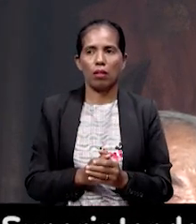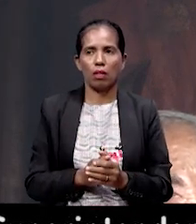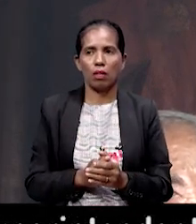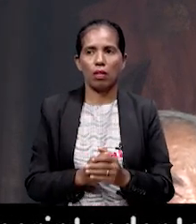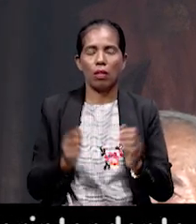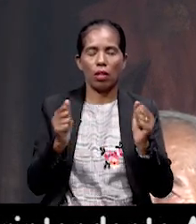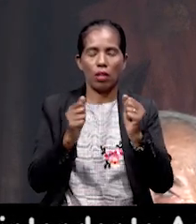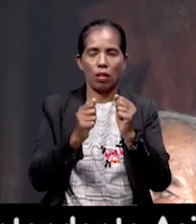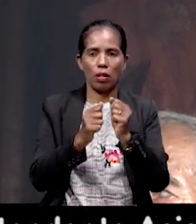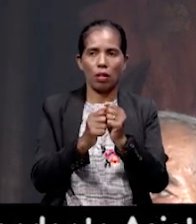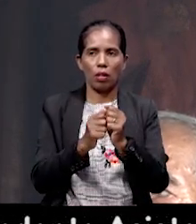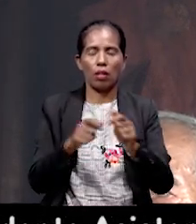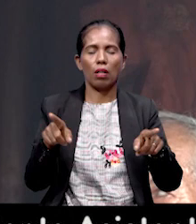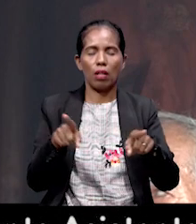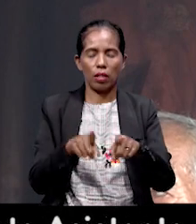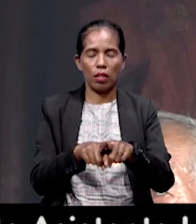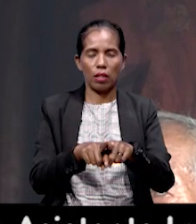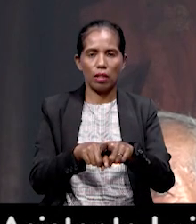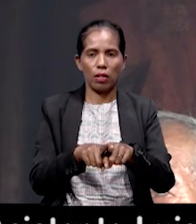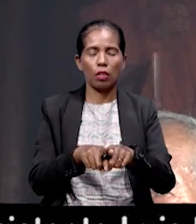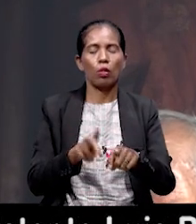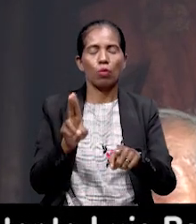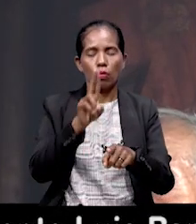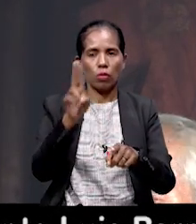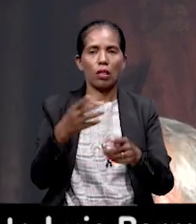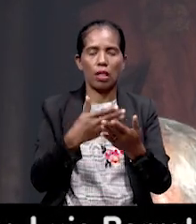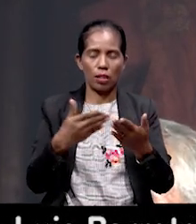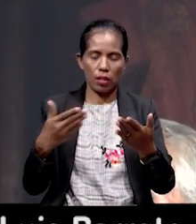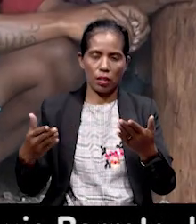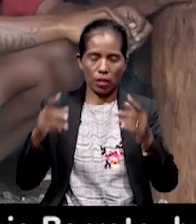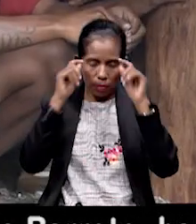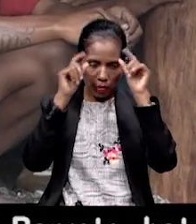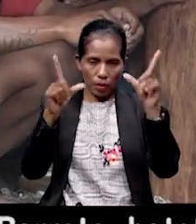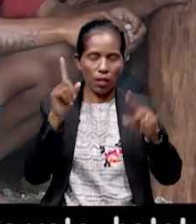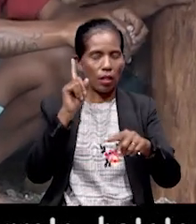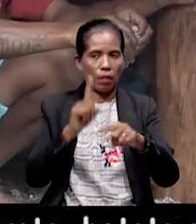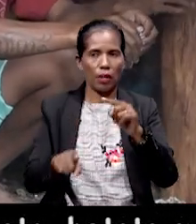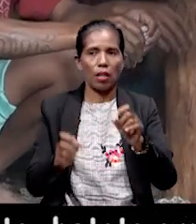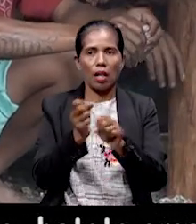dari hanes tradisional tradisional hanes agori dari dalamnya lebih le kaur ho